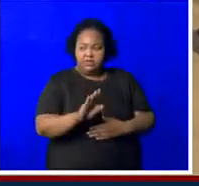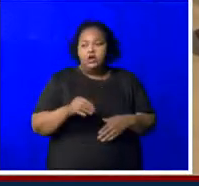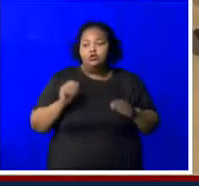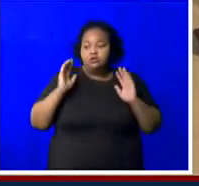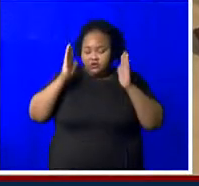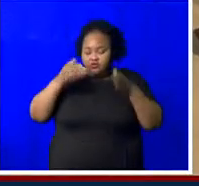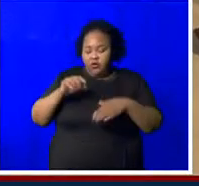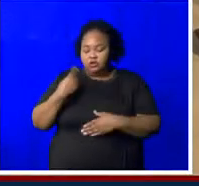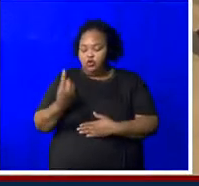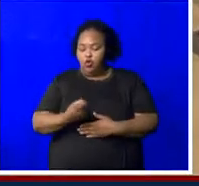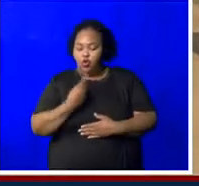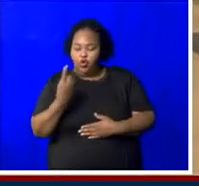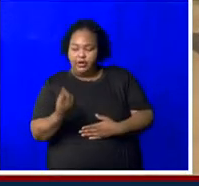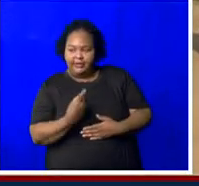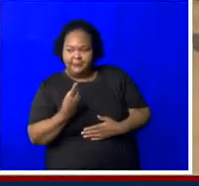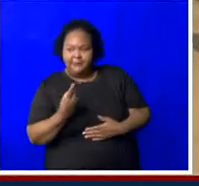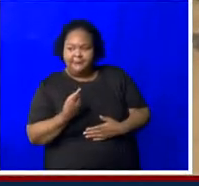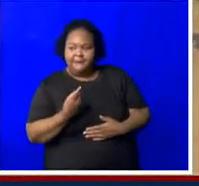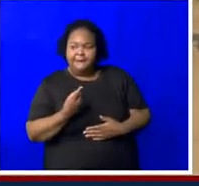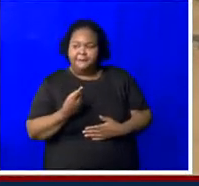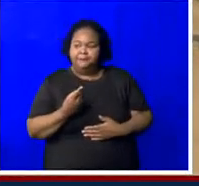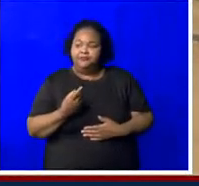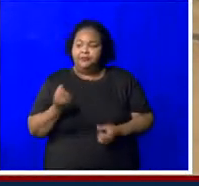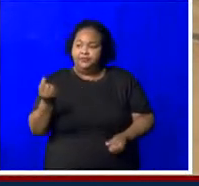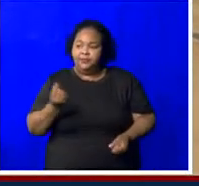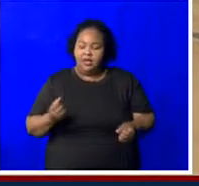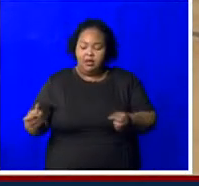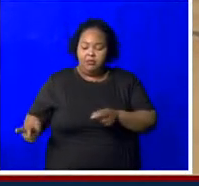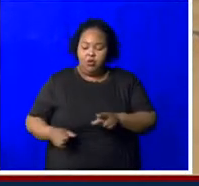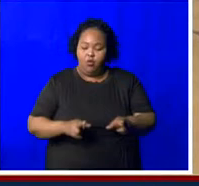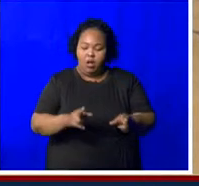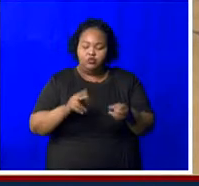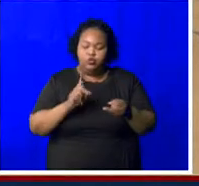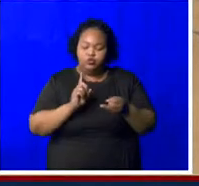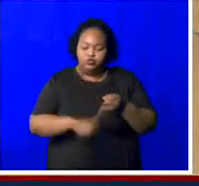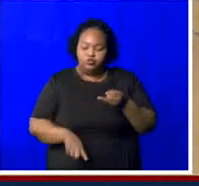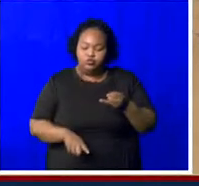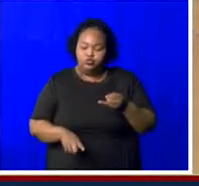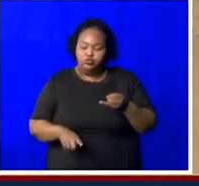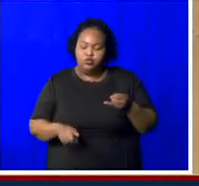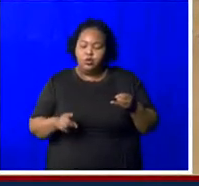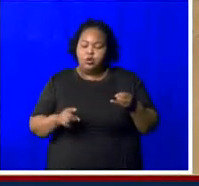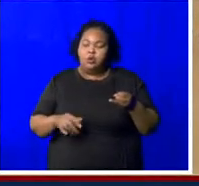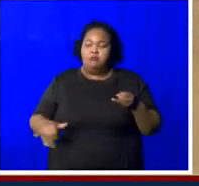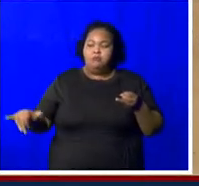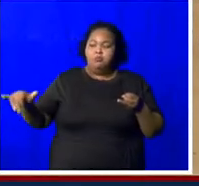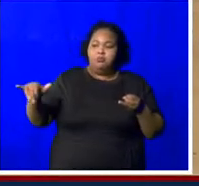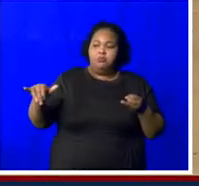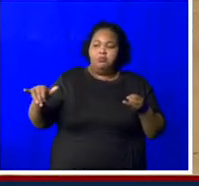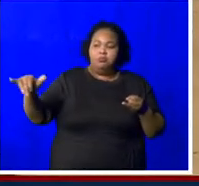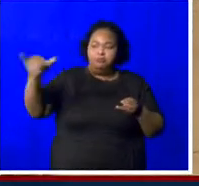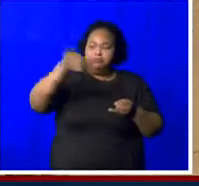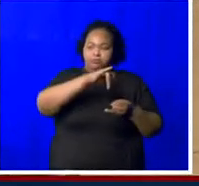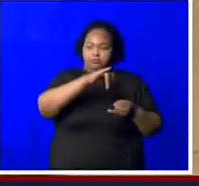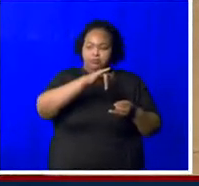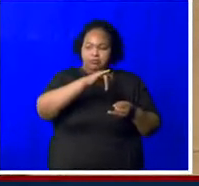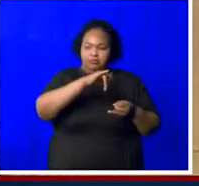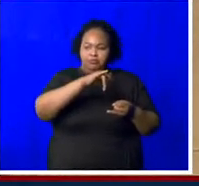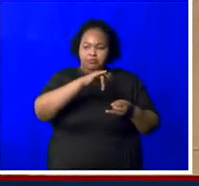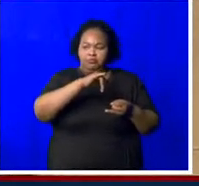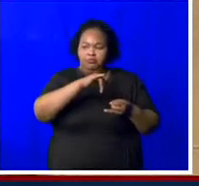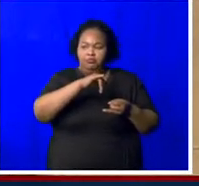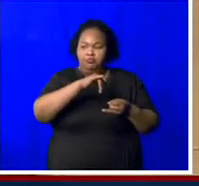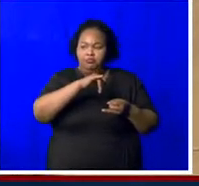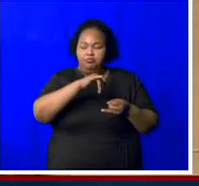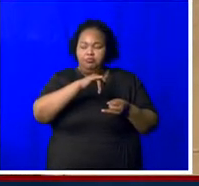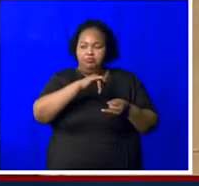kuphela, mhlambe emgwaqo netetindiza. Asiphinde sibukeni nekupromota